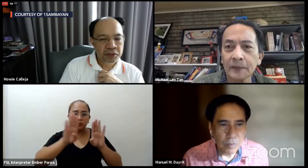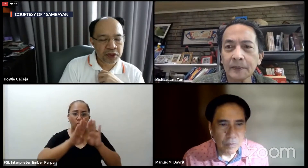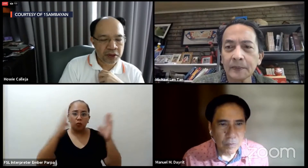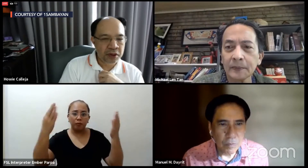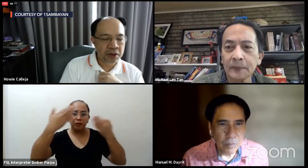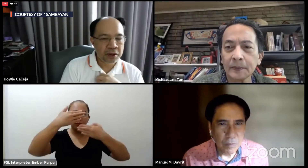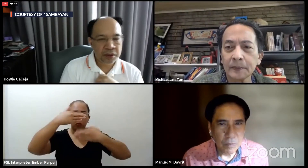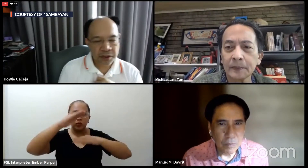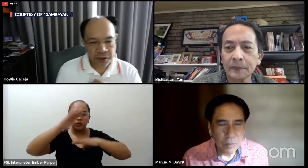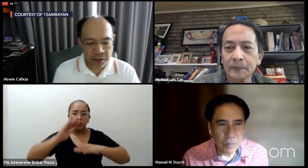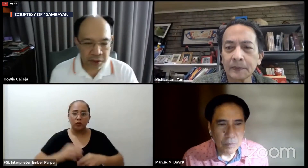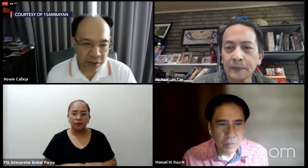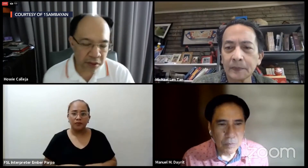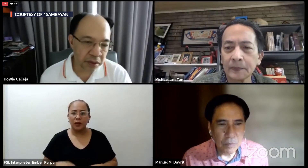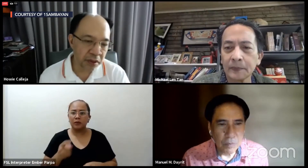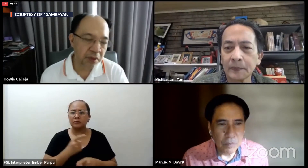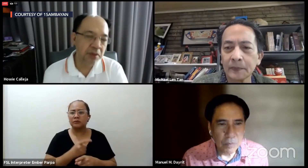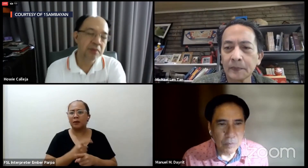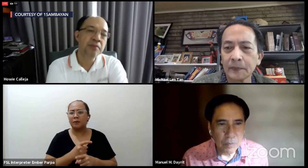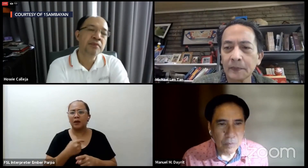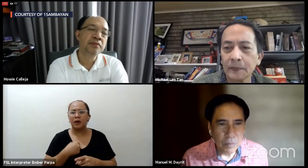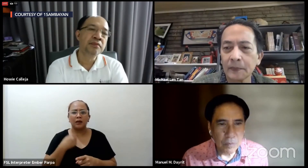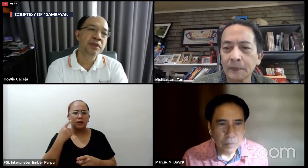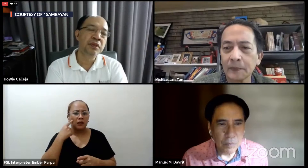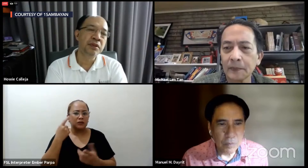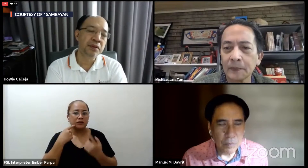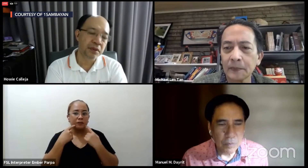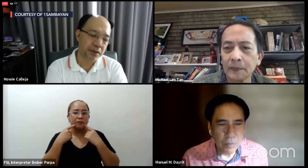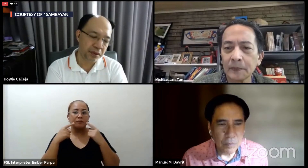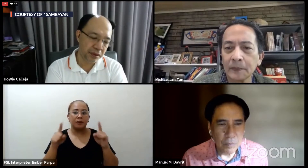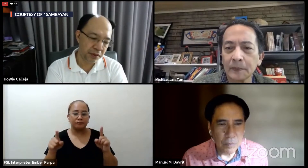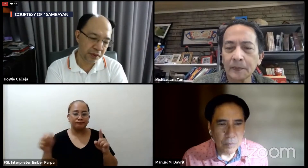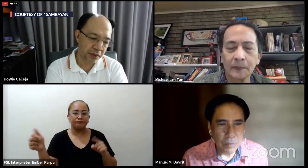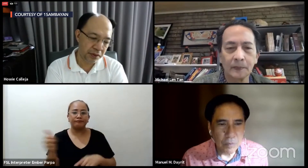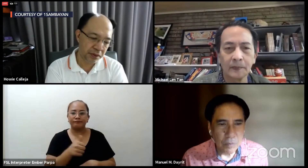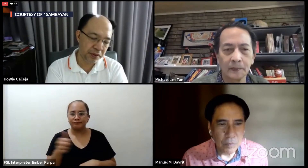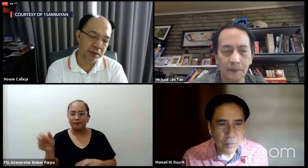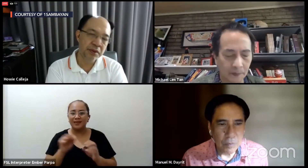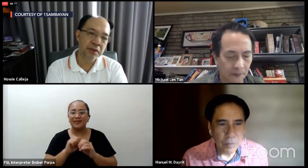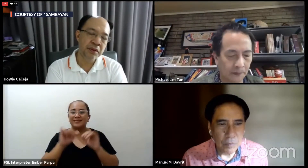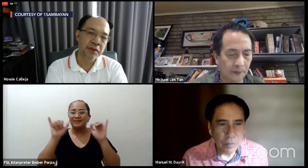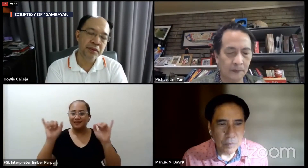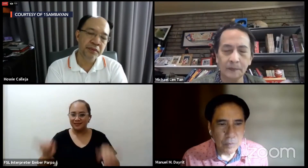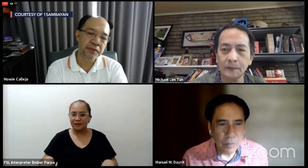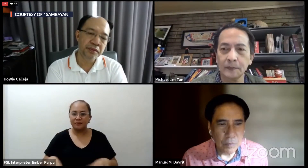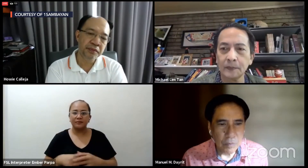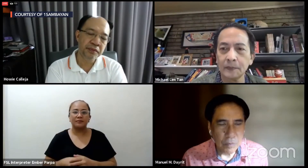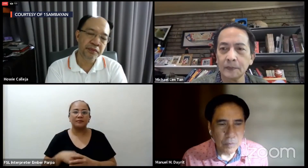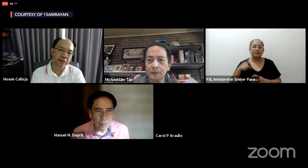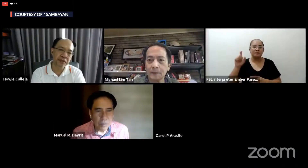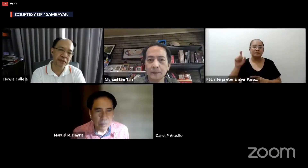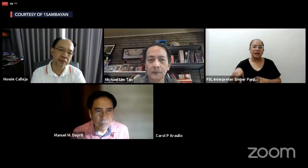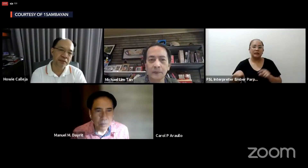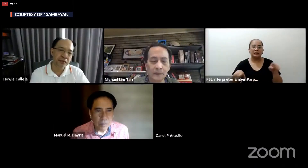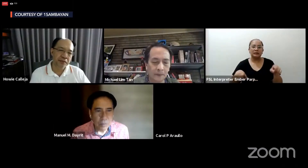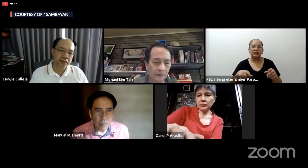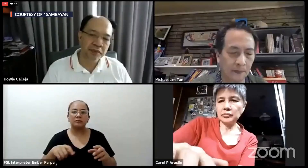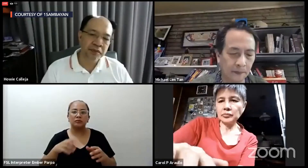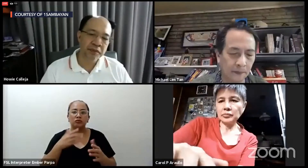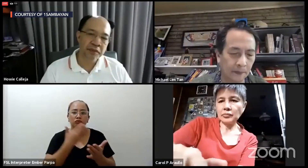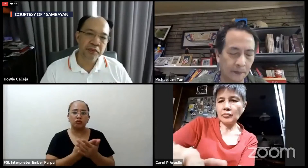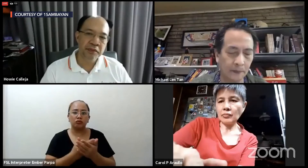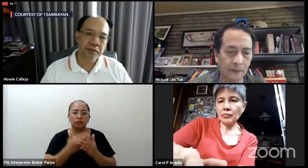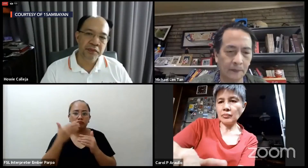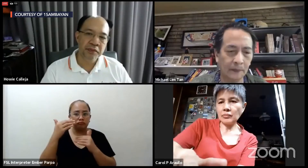Yes, tama kayo. I think that in public transport systems, dapat mahusay ang ventilation, and if